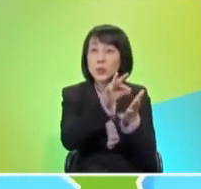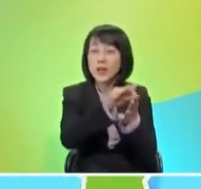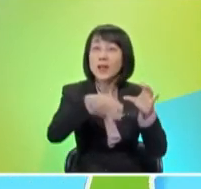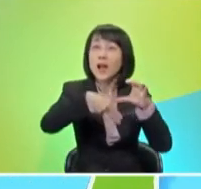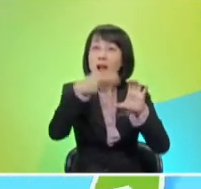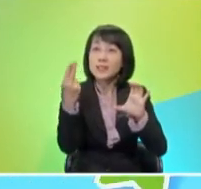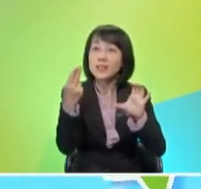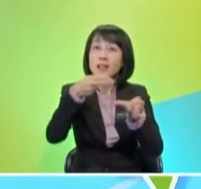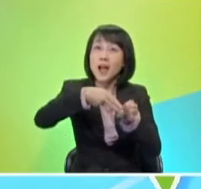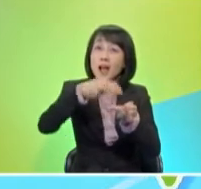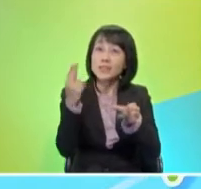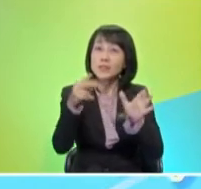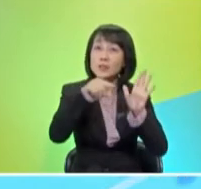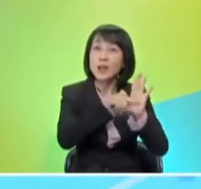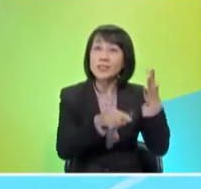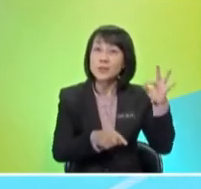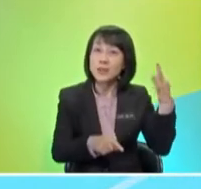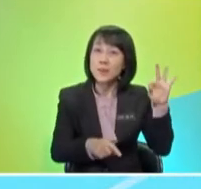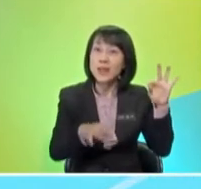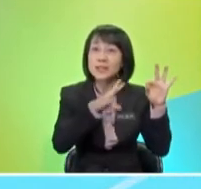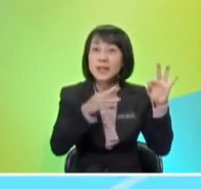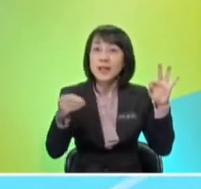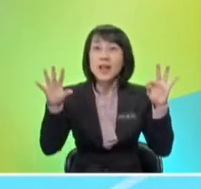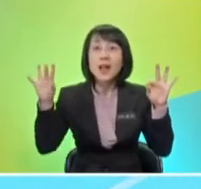tolak 19 dan 8 198